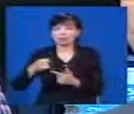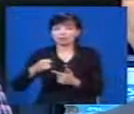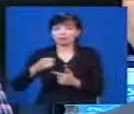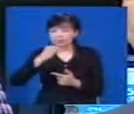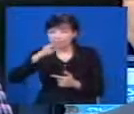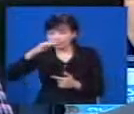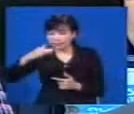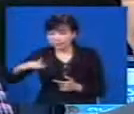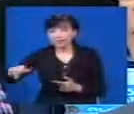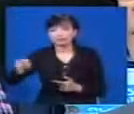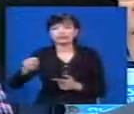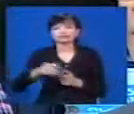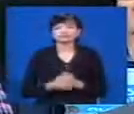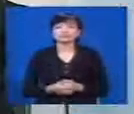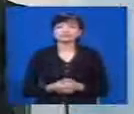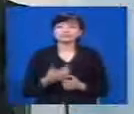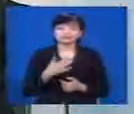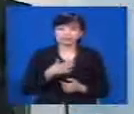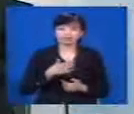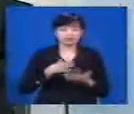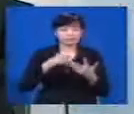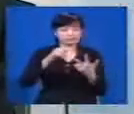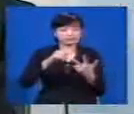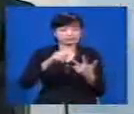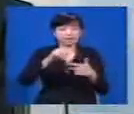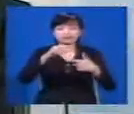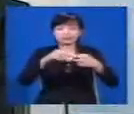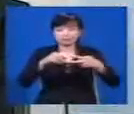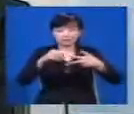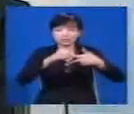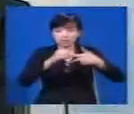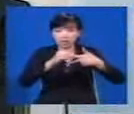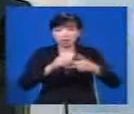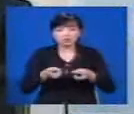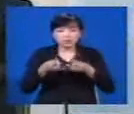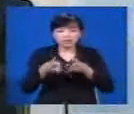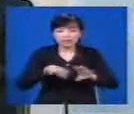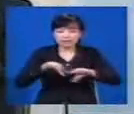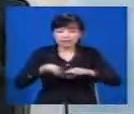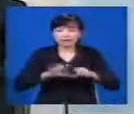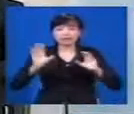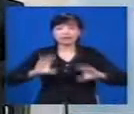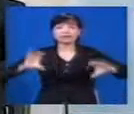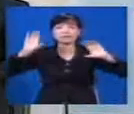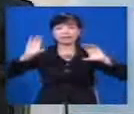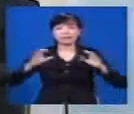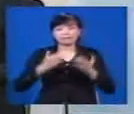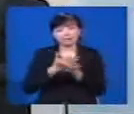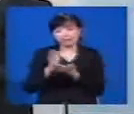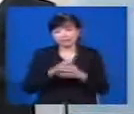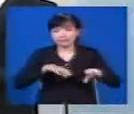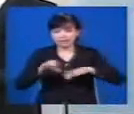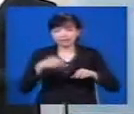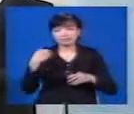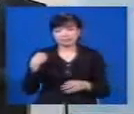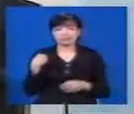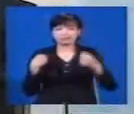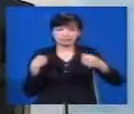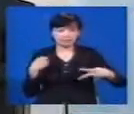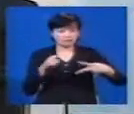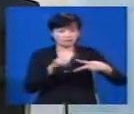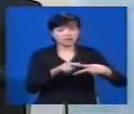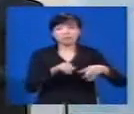นะครับในส่วนที่2ที่ผมอยากจะกราบเรียนก็คือวิธีบริหารจัดการของรัฐเนี่ยเราแบ่งหลักการเป็น2ส่วนส่วนที่1ในการบริห